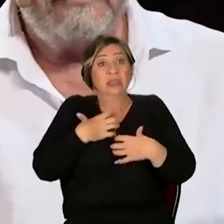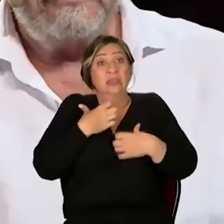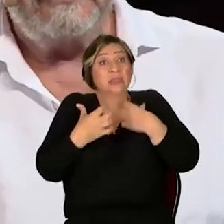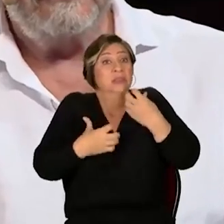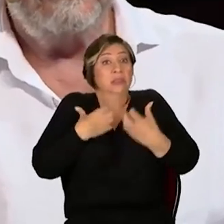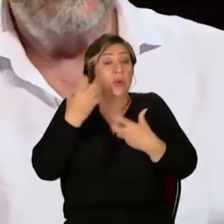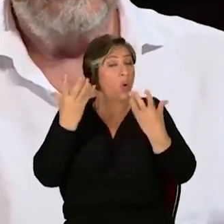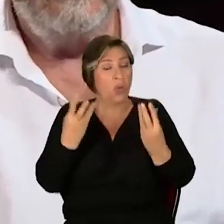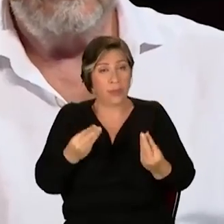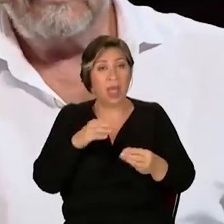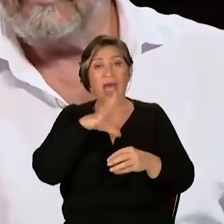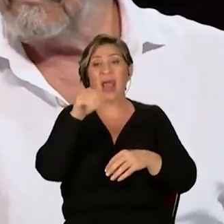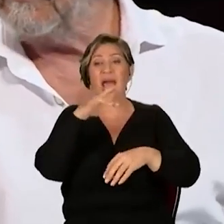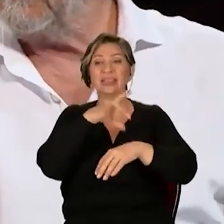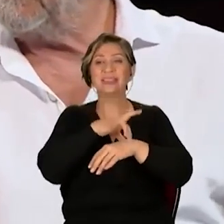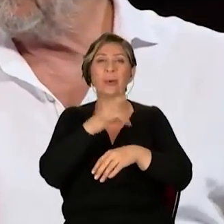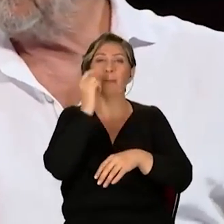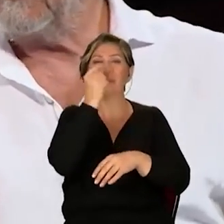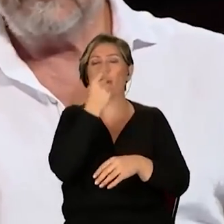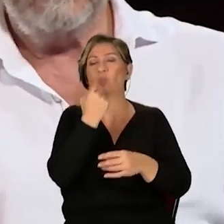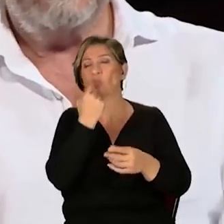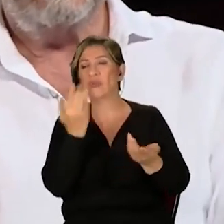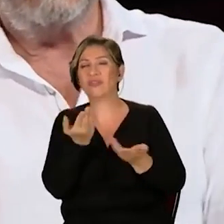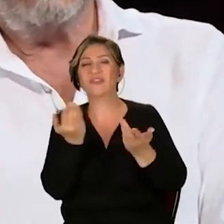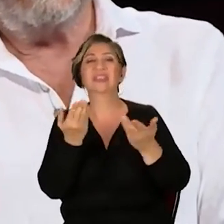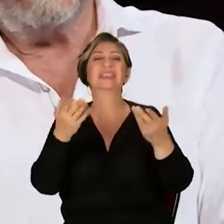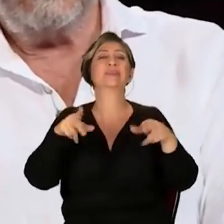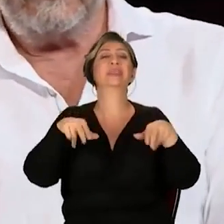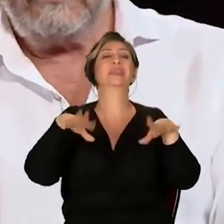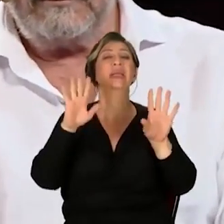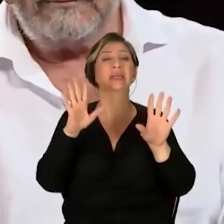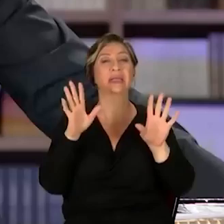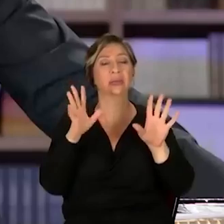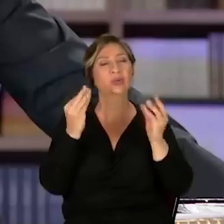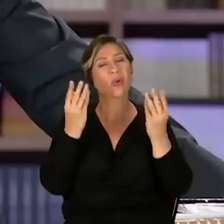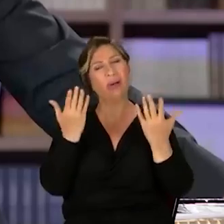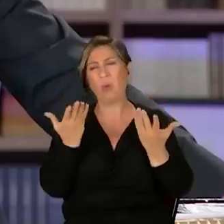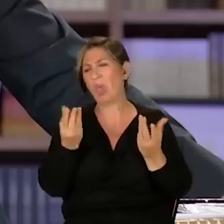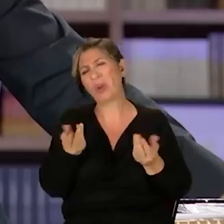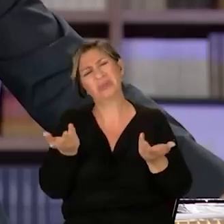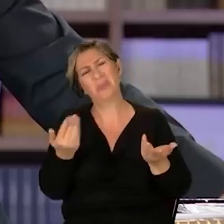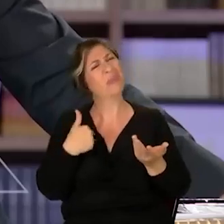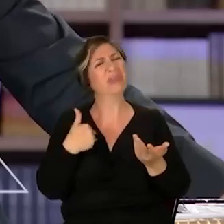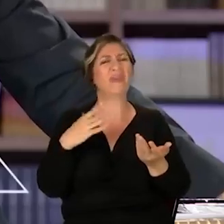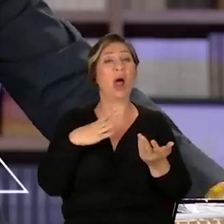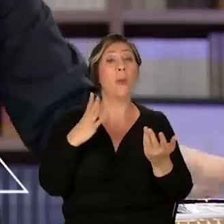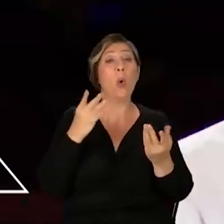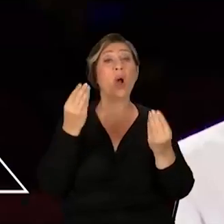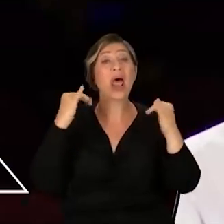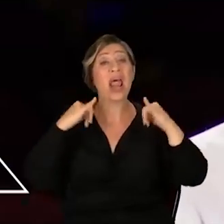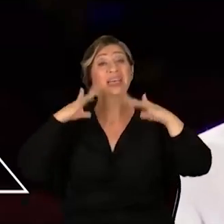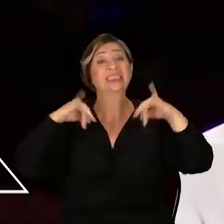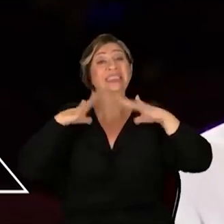gelebilir. Yani şimdi her hastalığı artık böyle spektrum olarak tanımlayınca yani çok kabul edilebilir. Sendrom bende de var ama o kadar